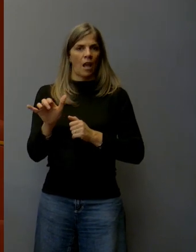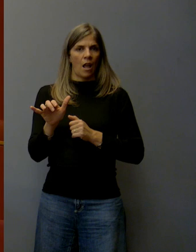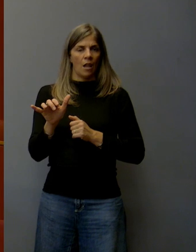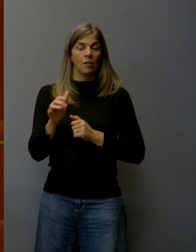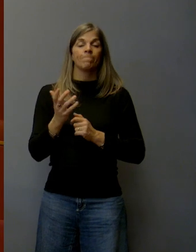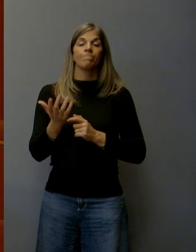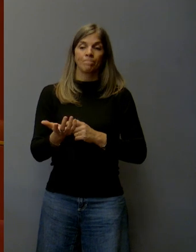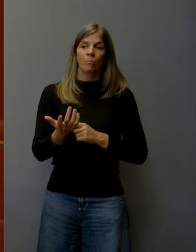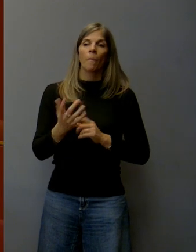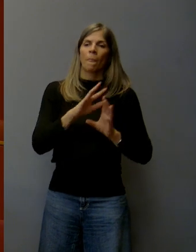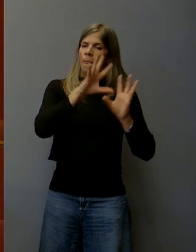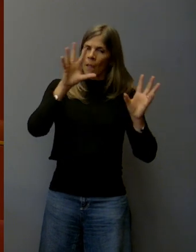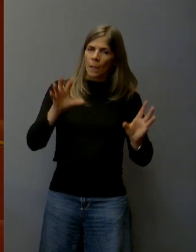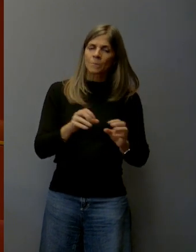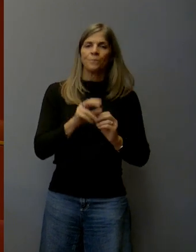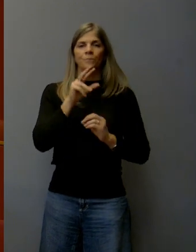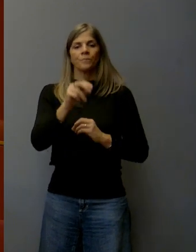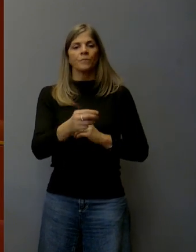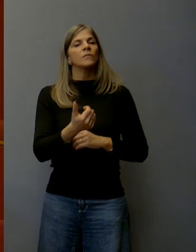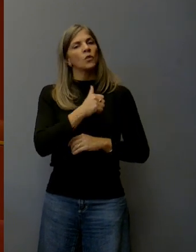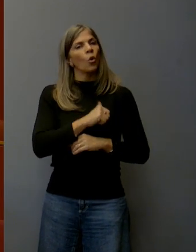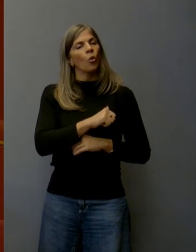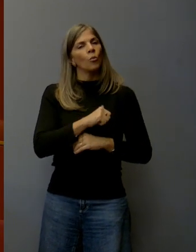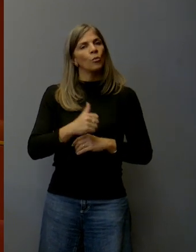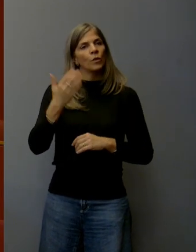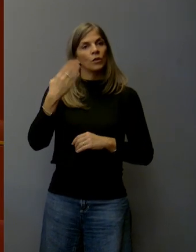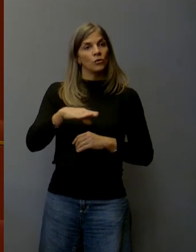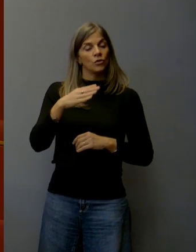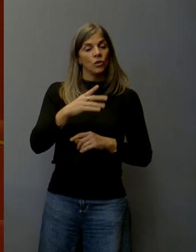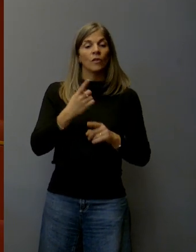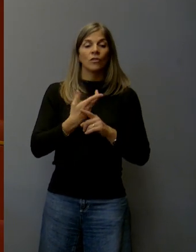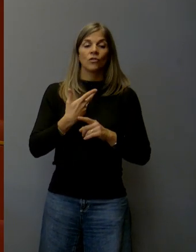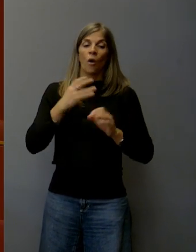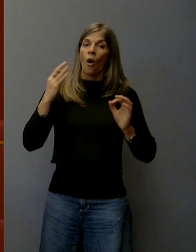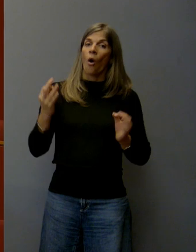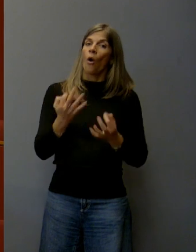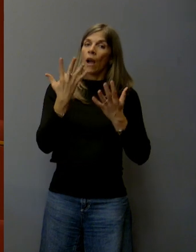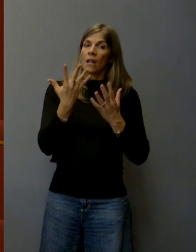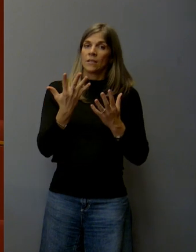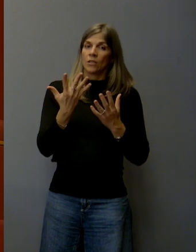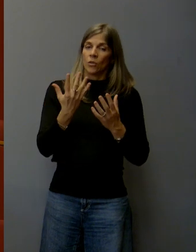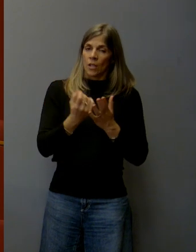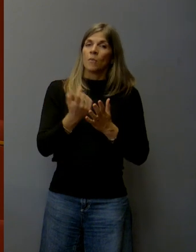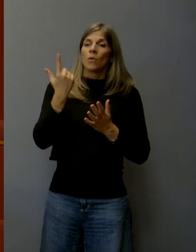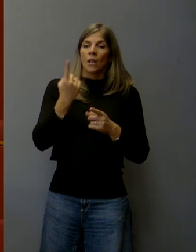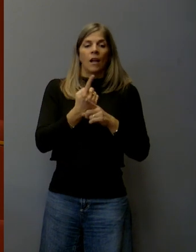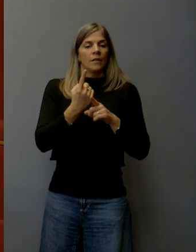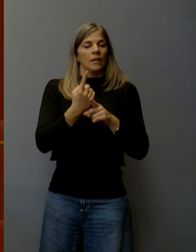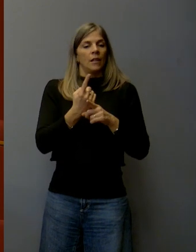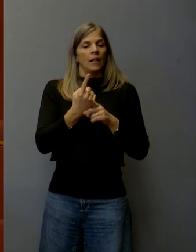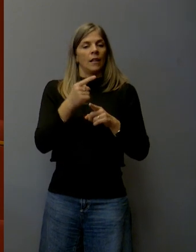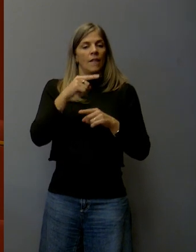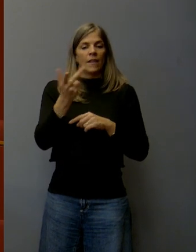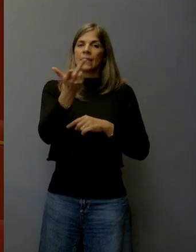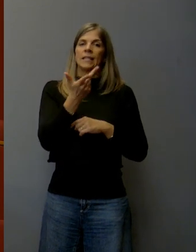quindi il comune di Genova ha una chance importante che è quella di poter rendere moderno efficiente il